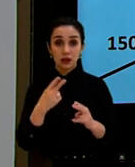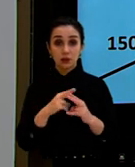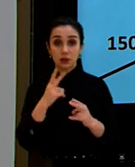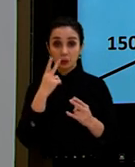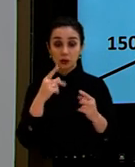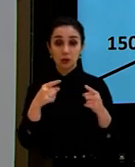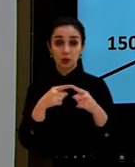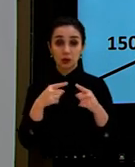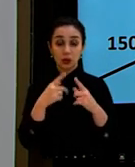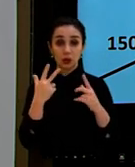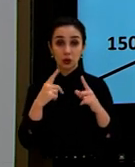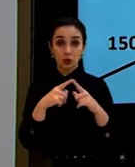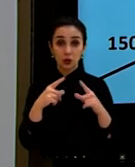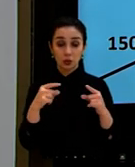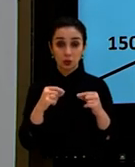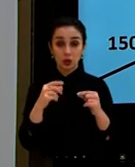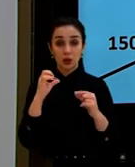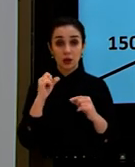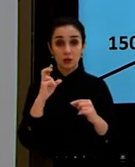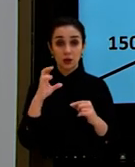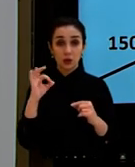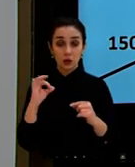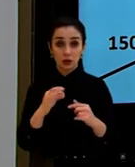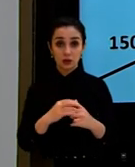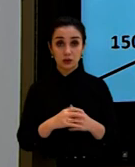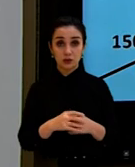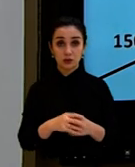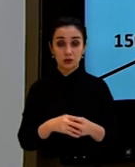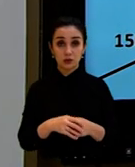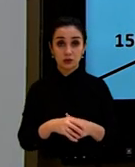Рассмотрим треугольник АБО.